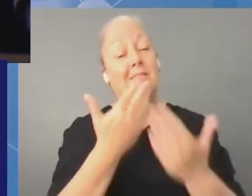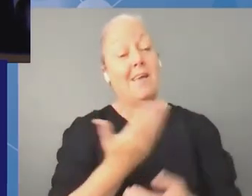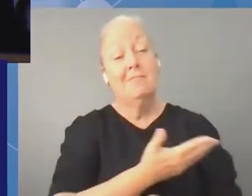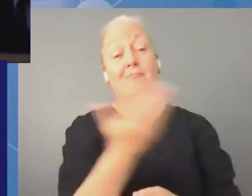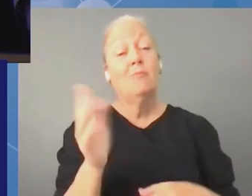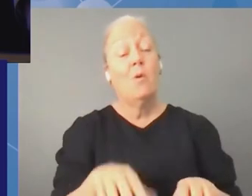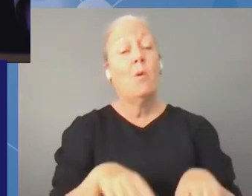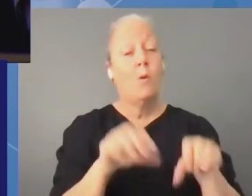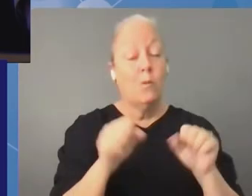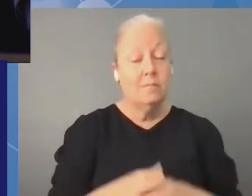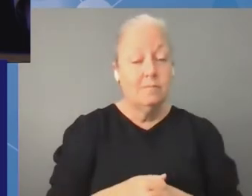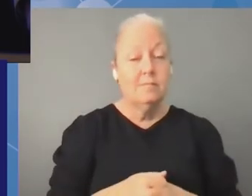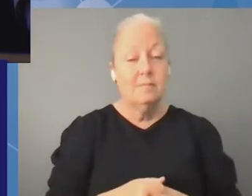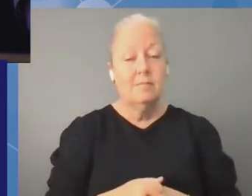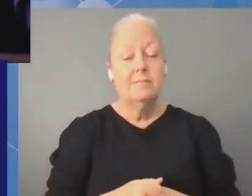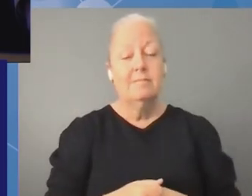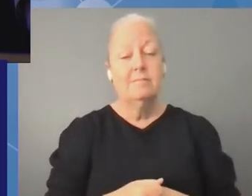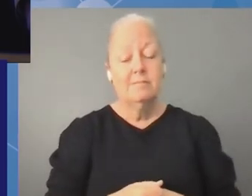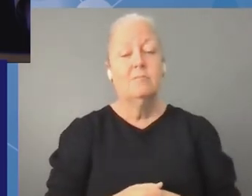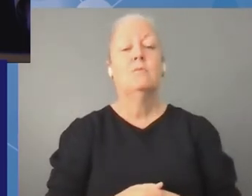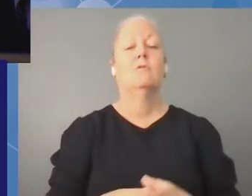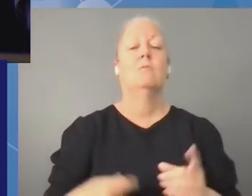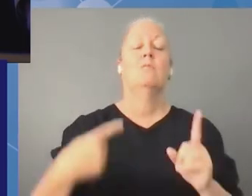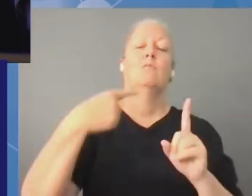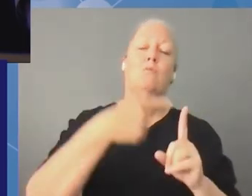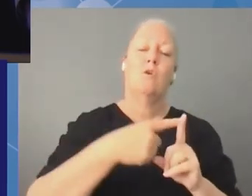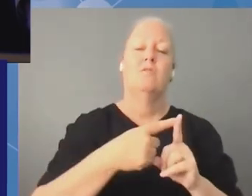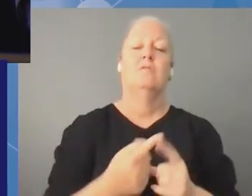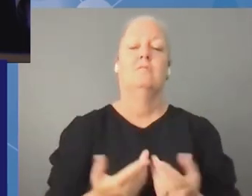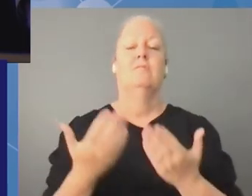的吧，非常棒的一个工作。